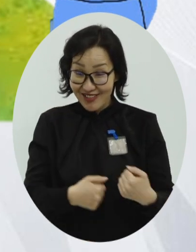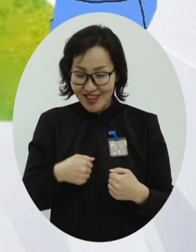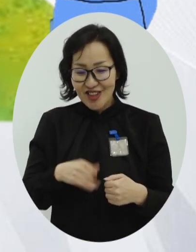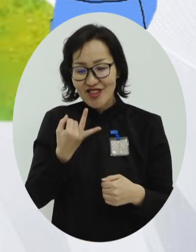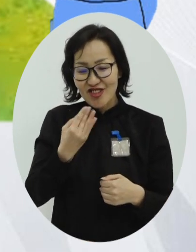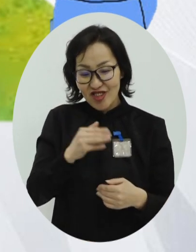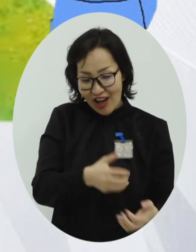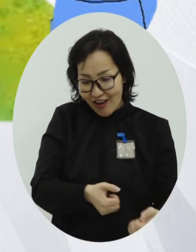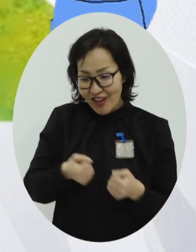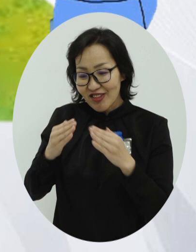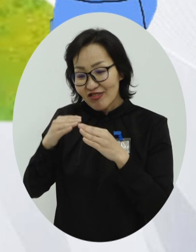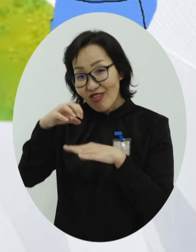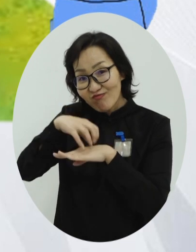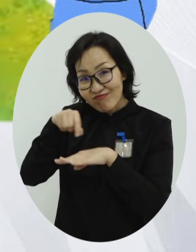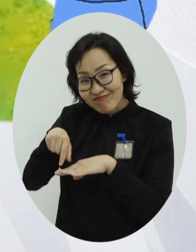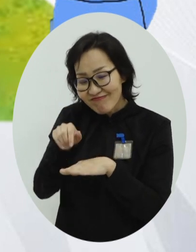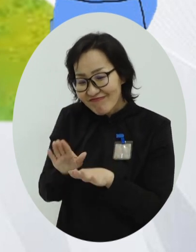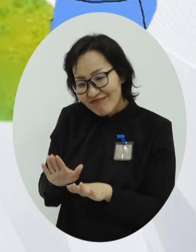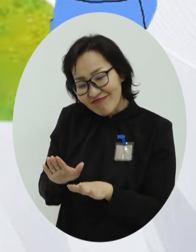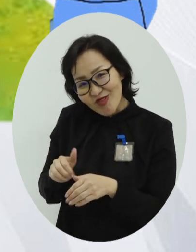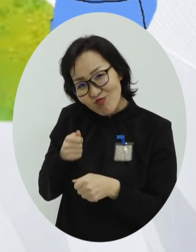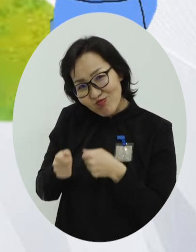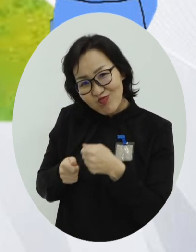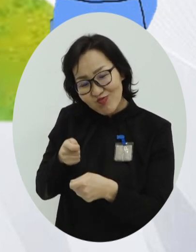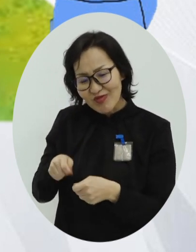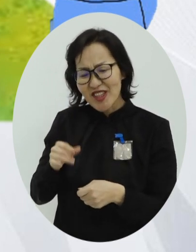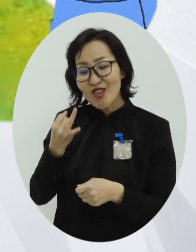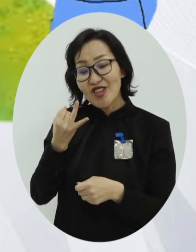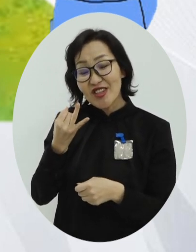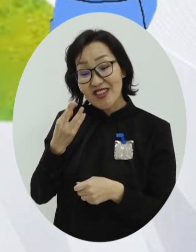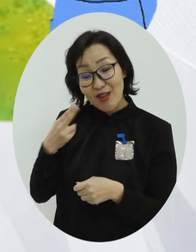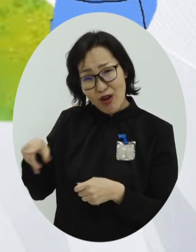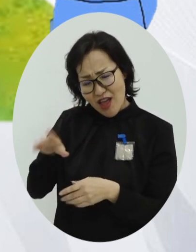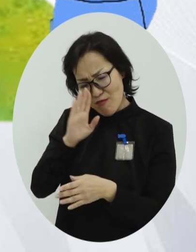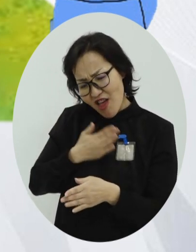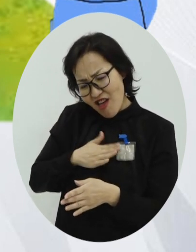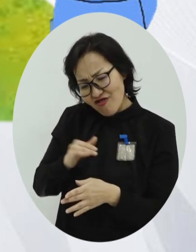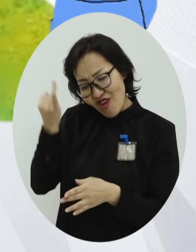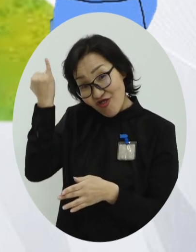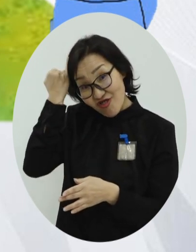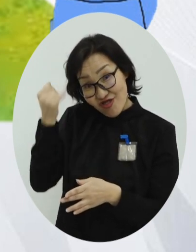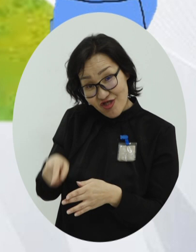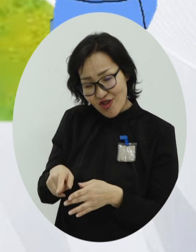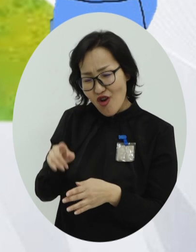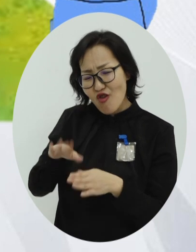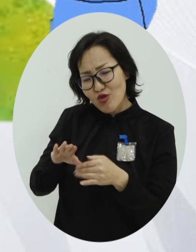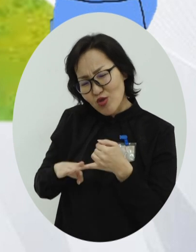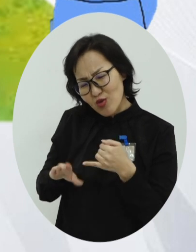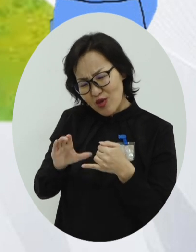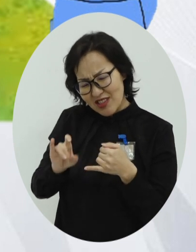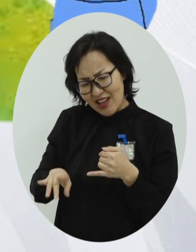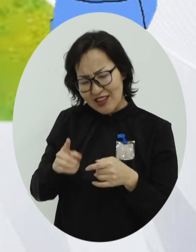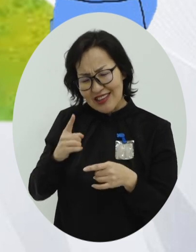төрсөн ишгэ гэртээ хүртэл байлгана. Хөх ишиг ядмаа гуан хамгийн хайртай эрх ишиг. Өвлийн сүлийн